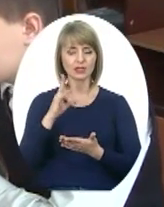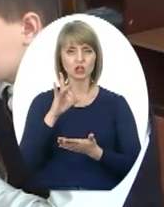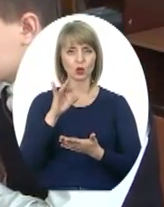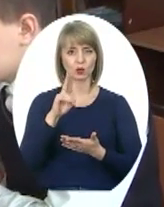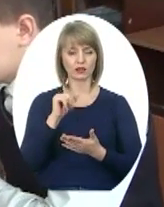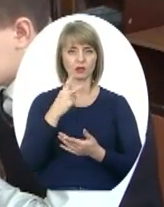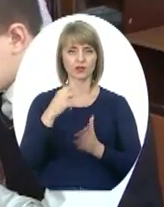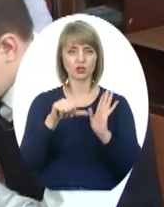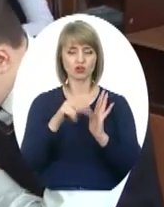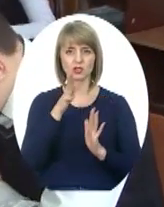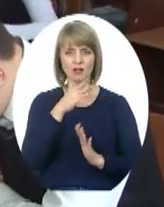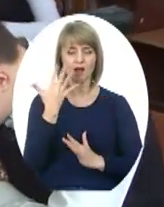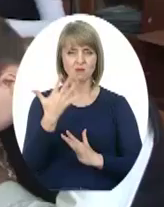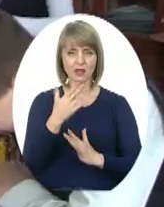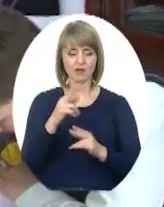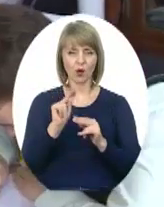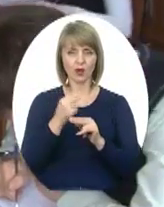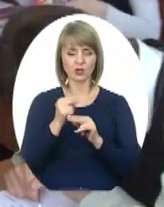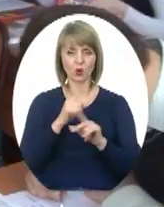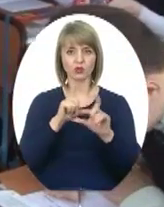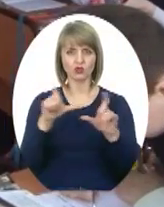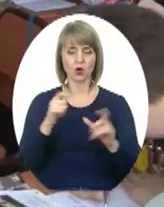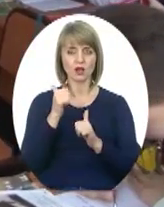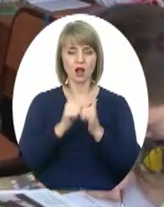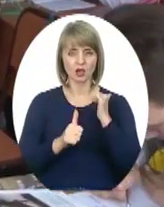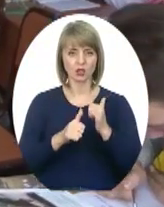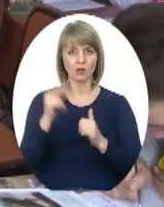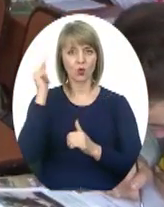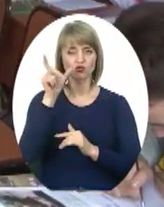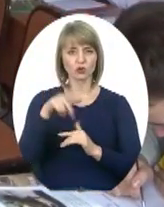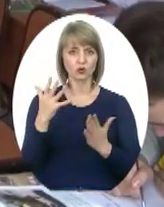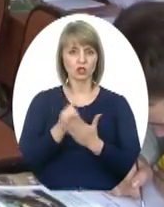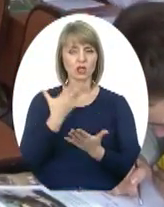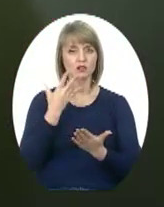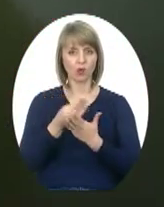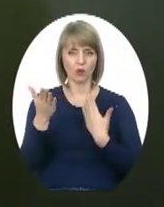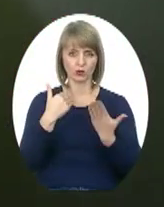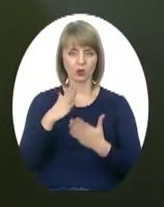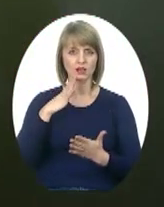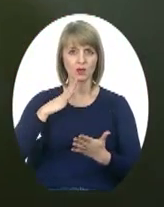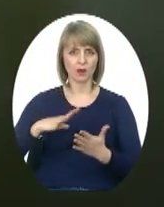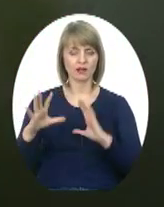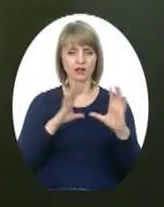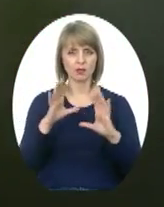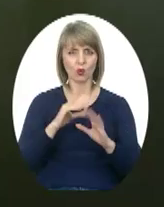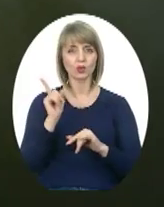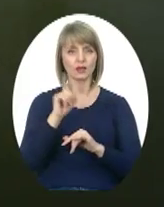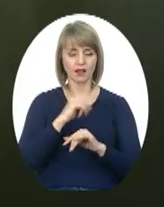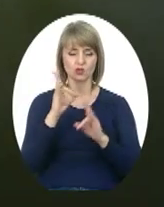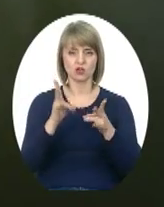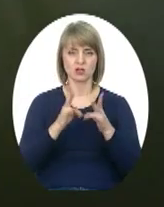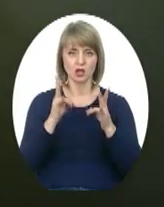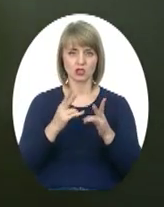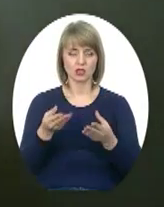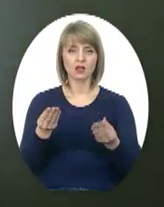Руденко 26 лет, 5 из них в коррекционной школе. Каждому ученику она нашла свой подход. Терпение, забота и даже